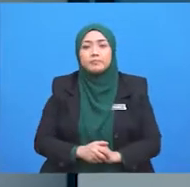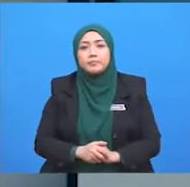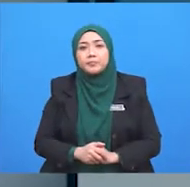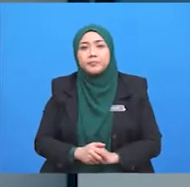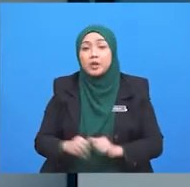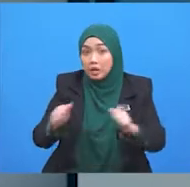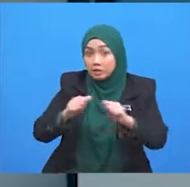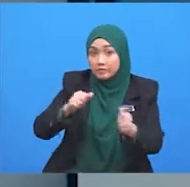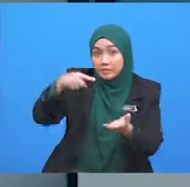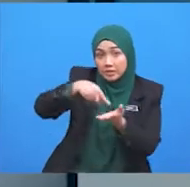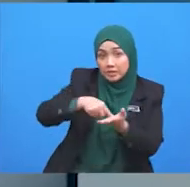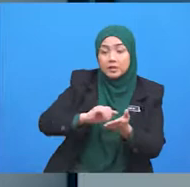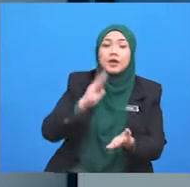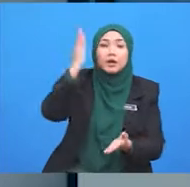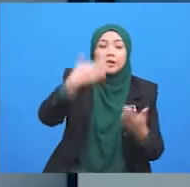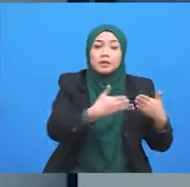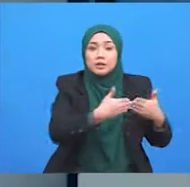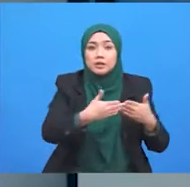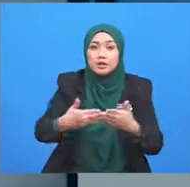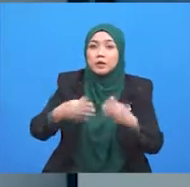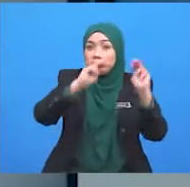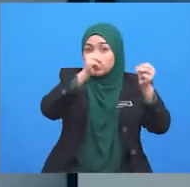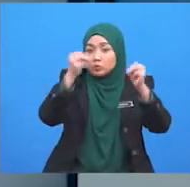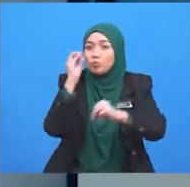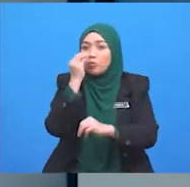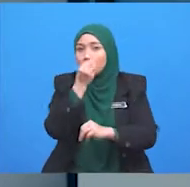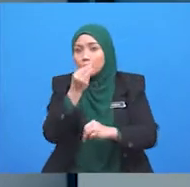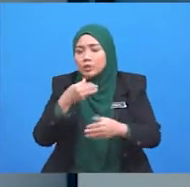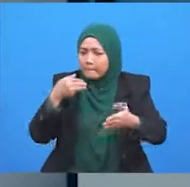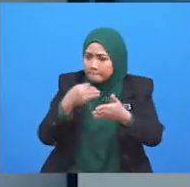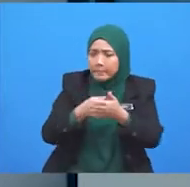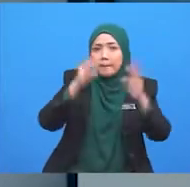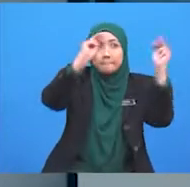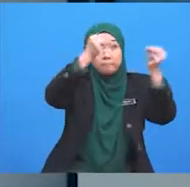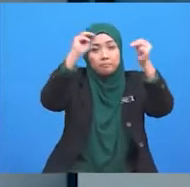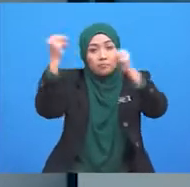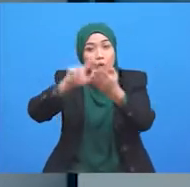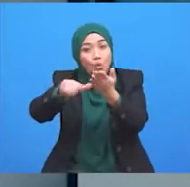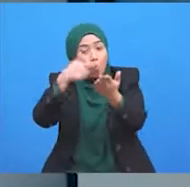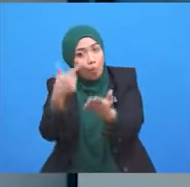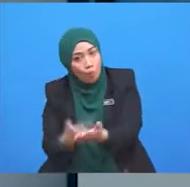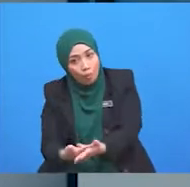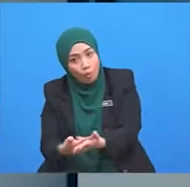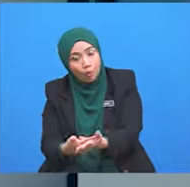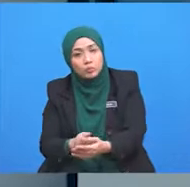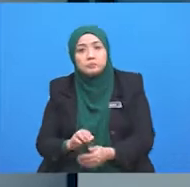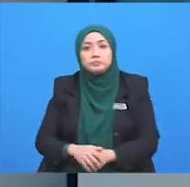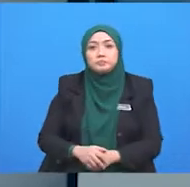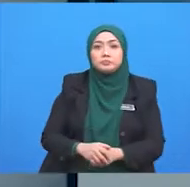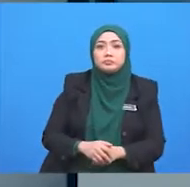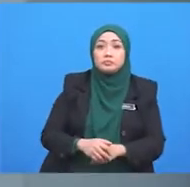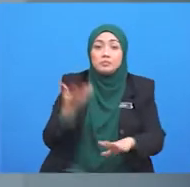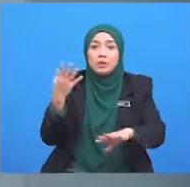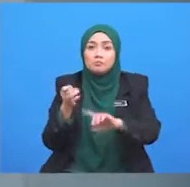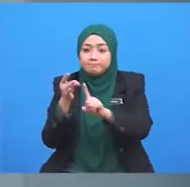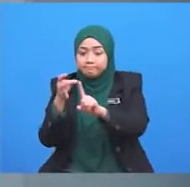Aktiviti pelombongan akan diteruskan lagi pada musim bunga hingga musim luruh. Contohnya aktiviti melombong besi